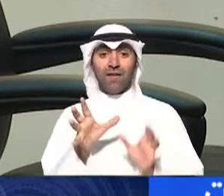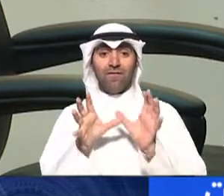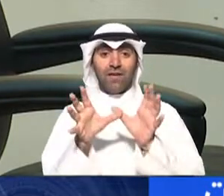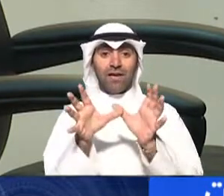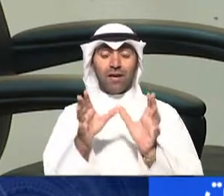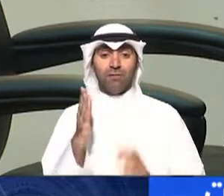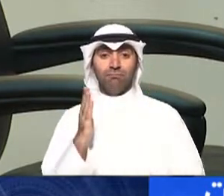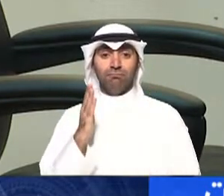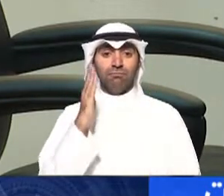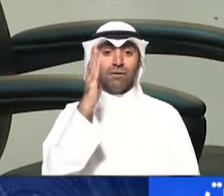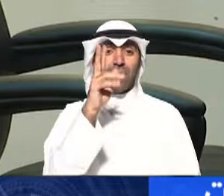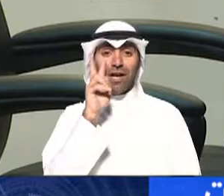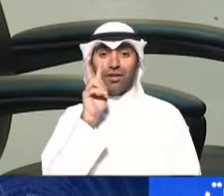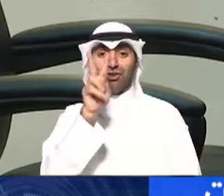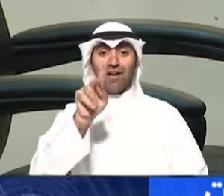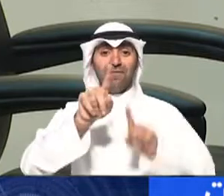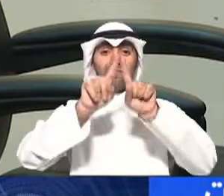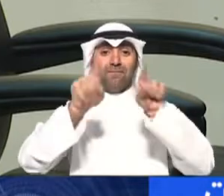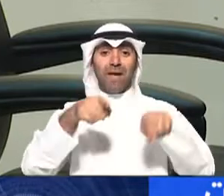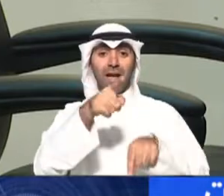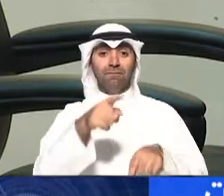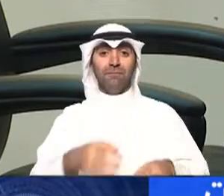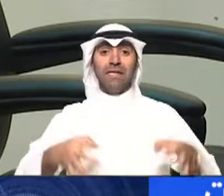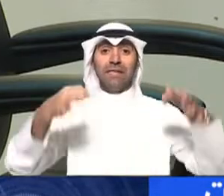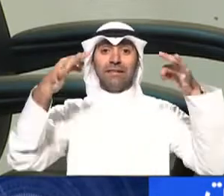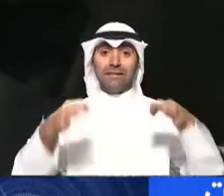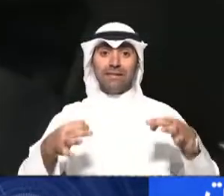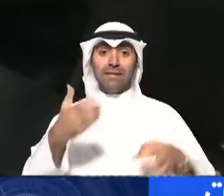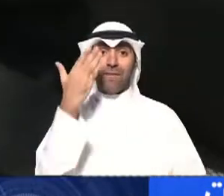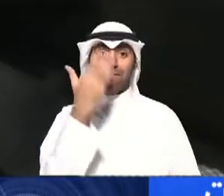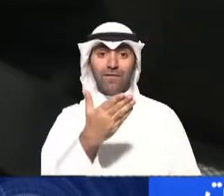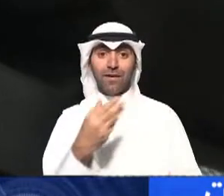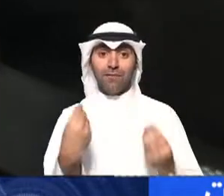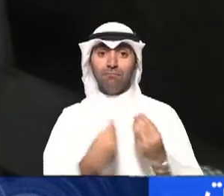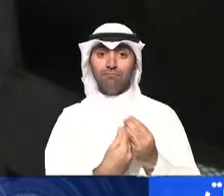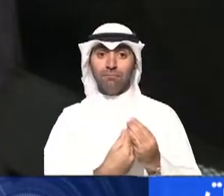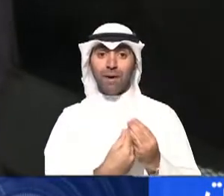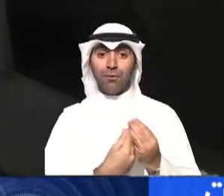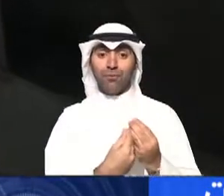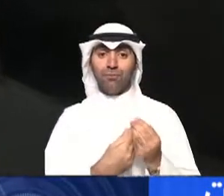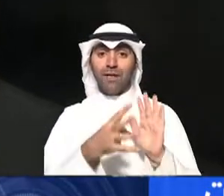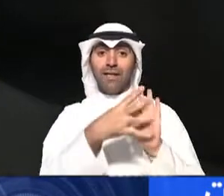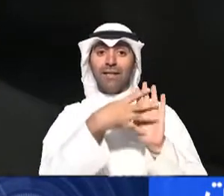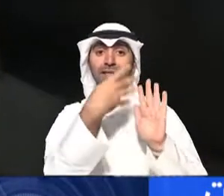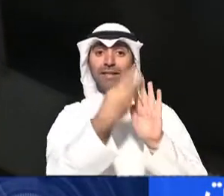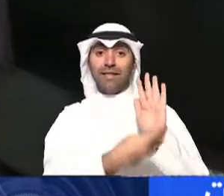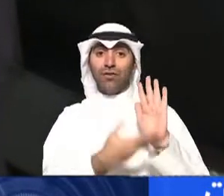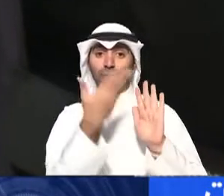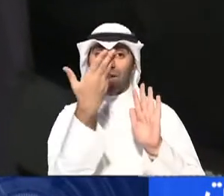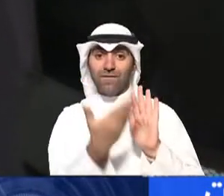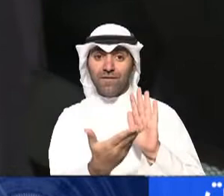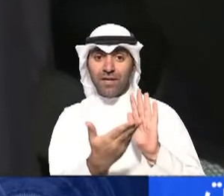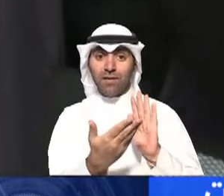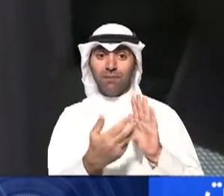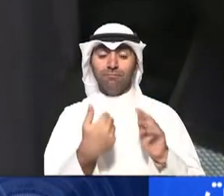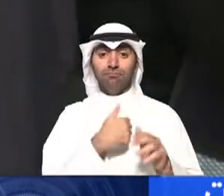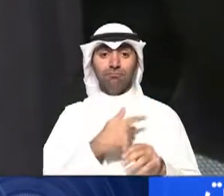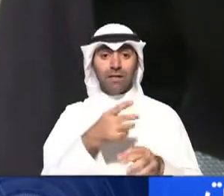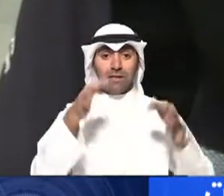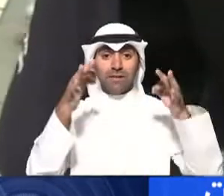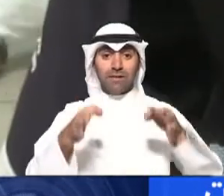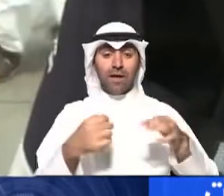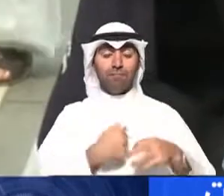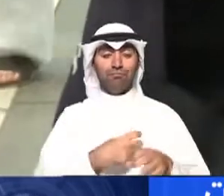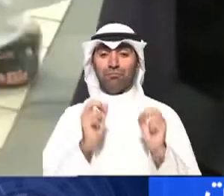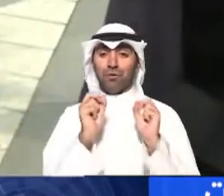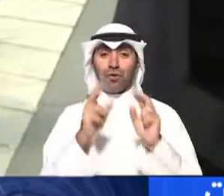والضوابط اللي في الترخيص ولا ما التزم فيها. مفتشي ومفتشات إدارة حماية المستهلك